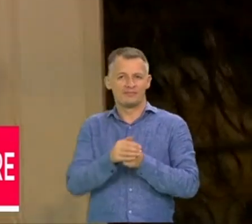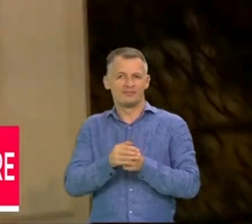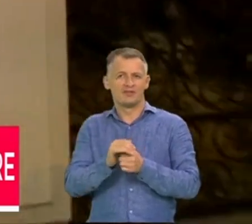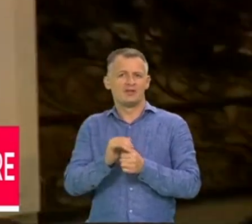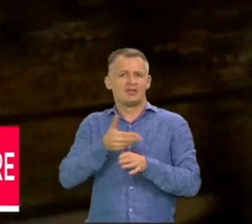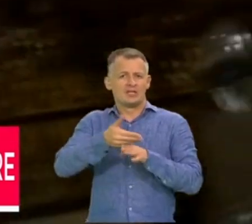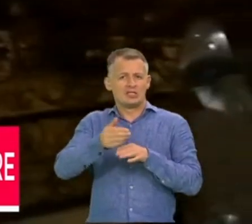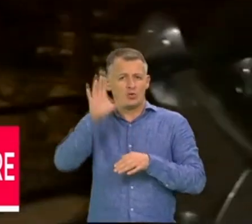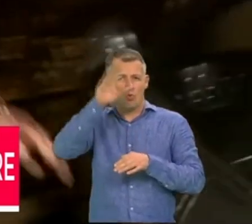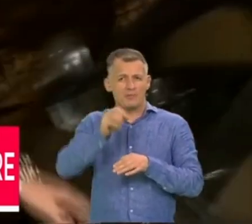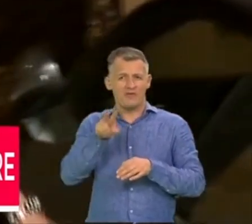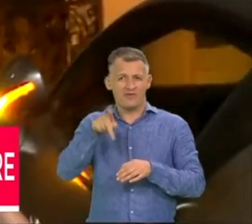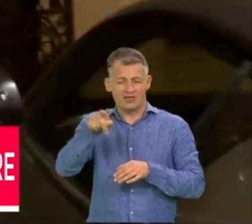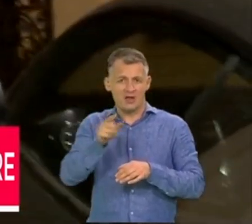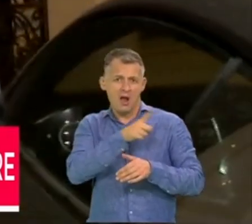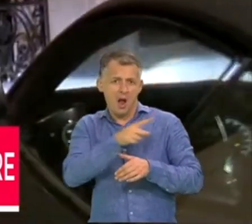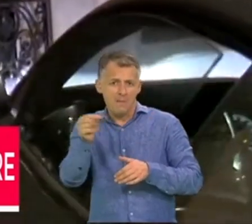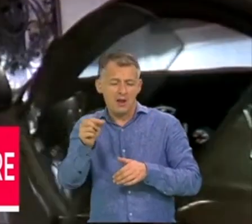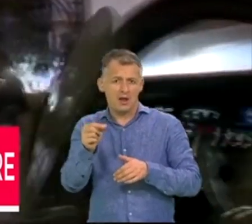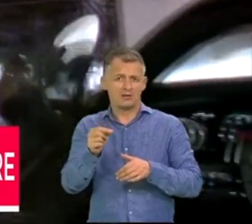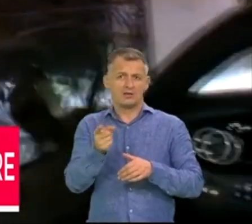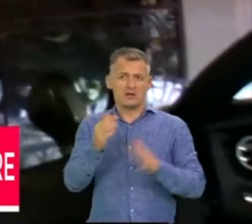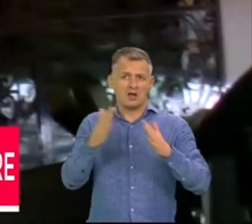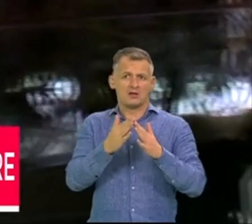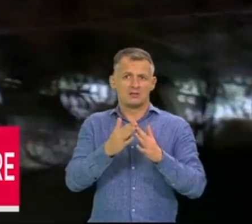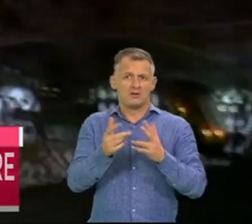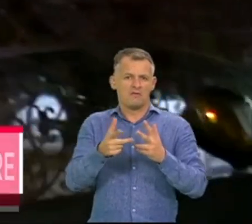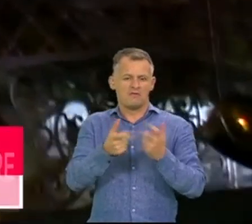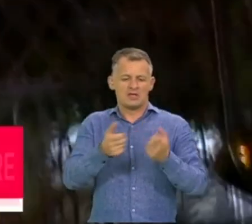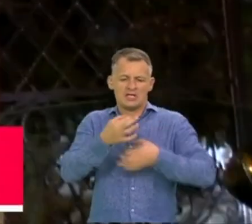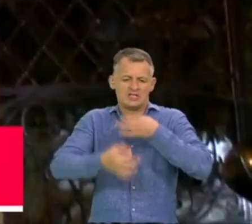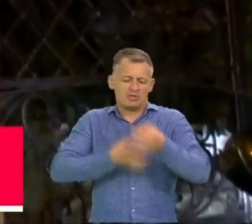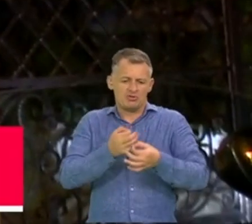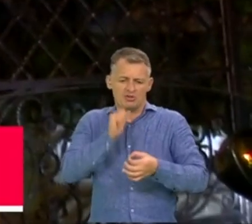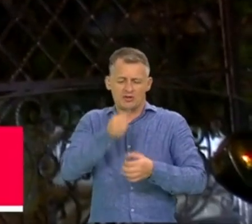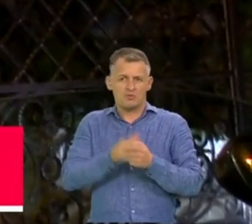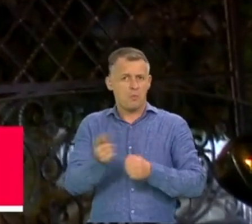părăsit locuința consternat și incapabil de vreun comentariu. Nu am ce să vă spun momentan.